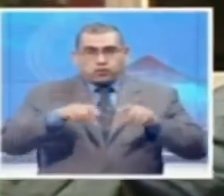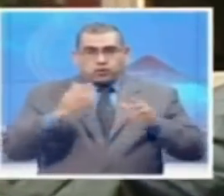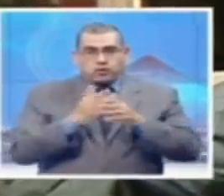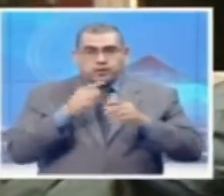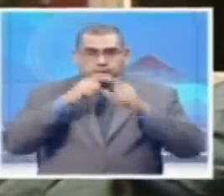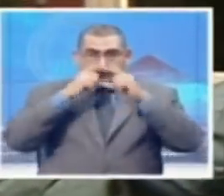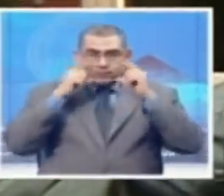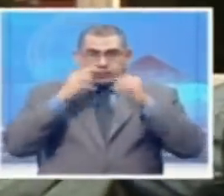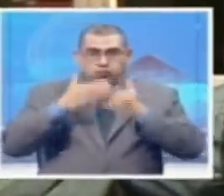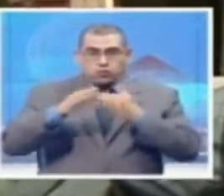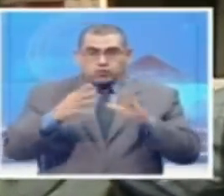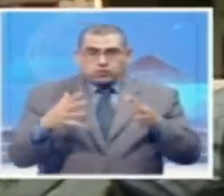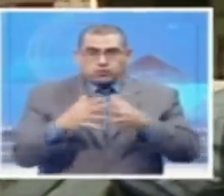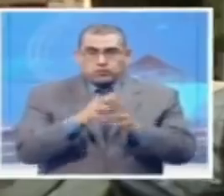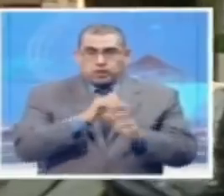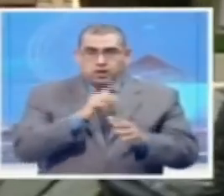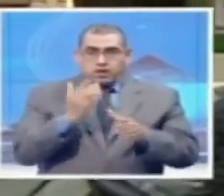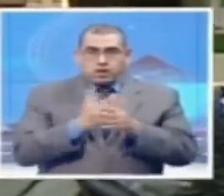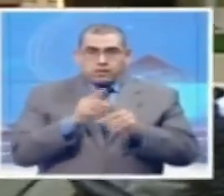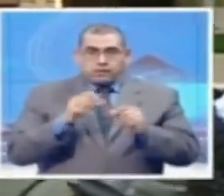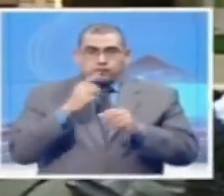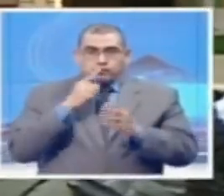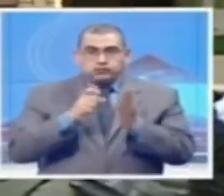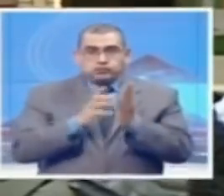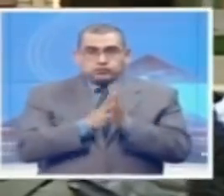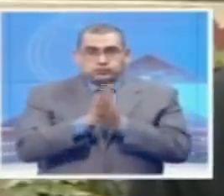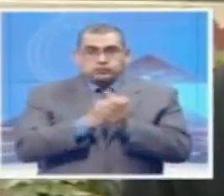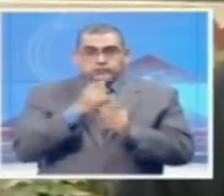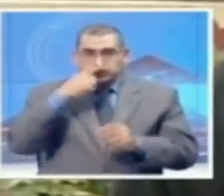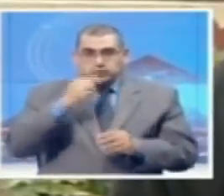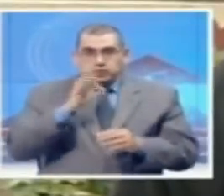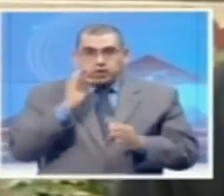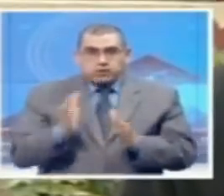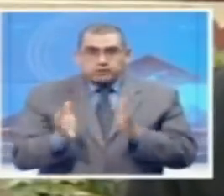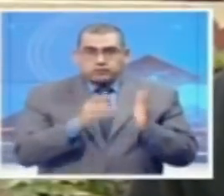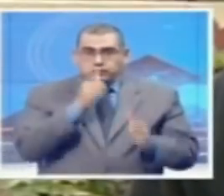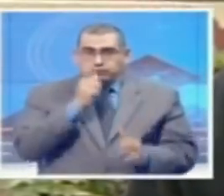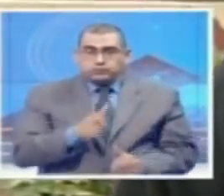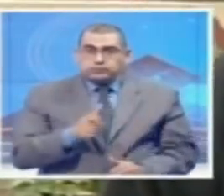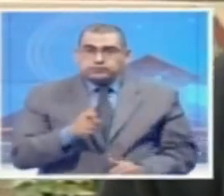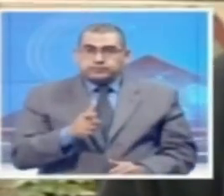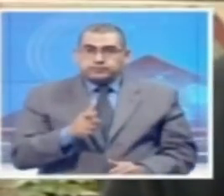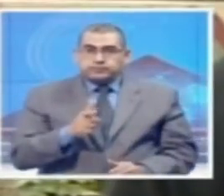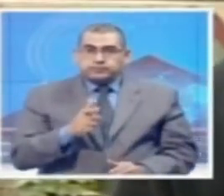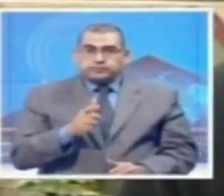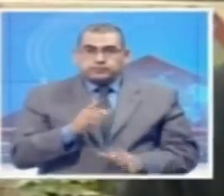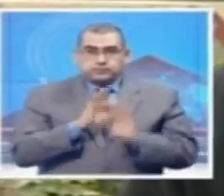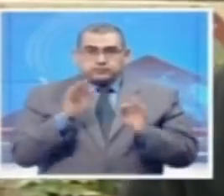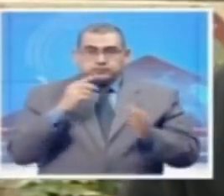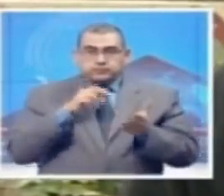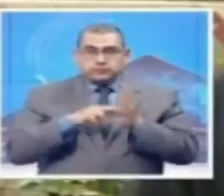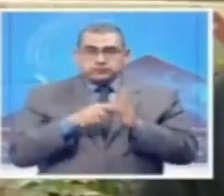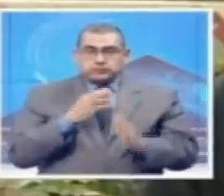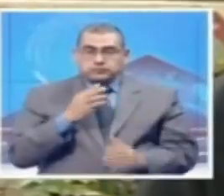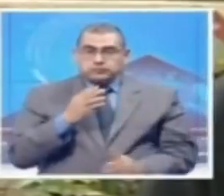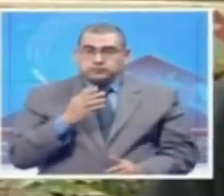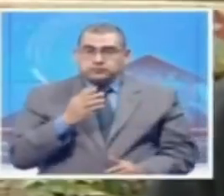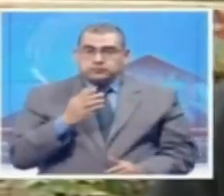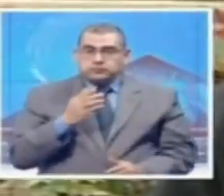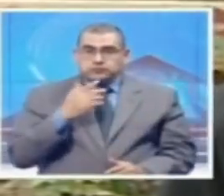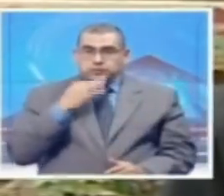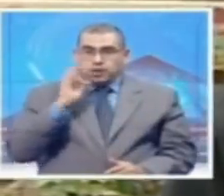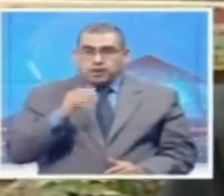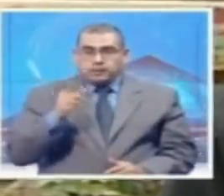الاحترازية، ولازم ننزل لابسين الكمامة ونعقم على طول كل شاب كحول. نصيحة يعني اللي ما بياخدش بالإجراءات أقول له بس